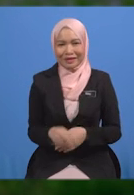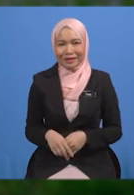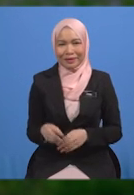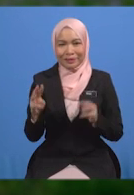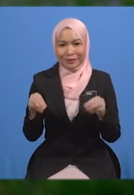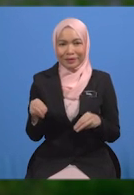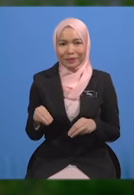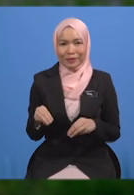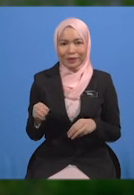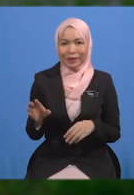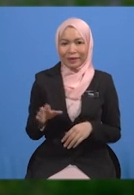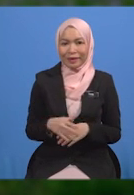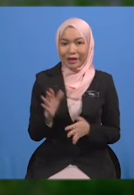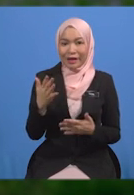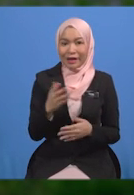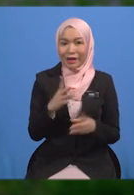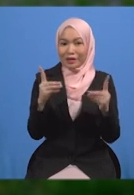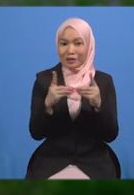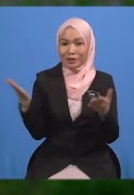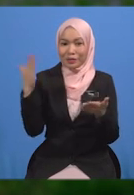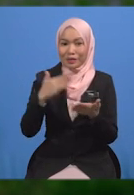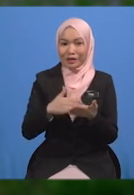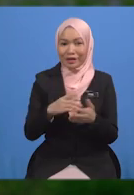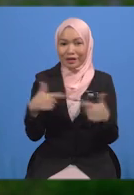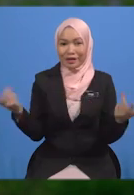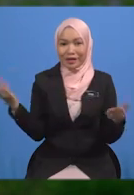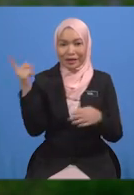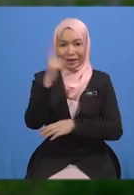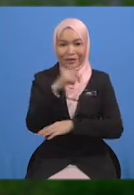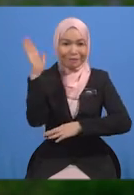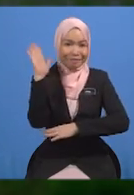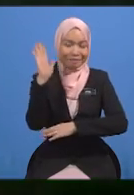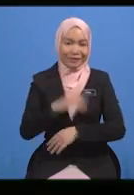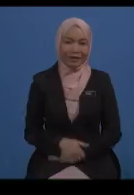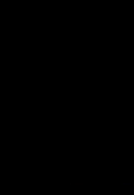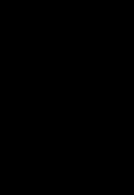murid-murid. Semoga kita berjumpa lagi di lain hari. Bye.